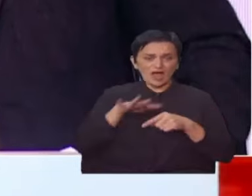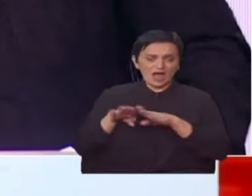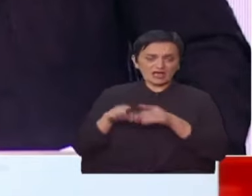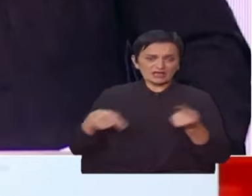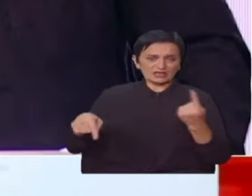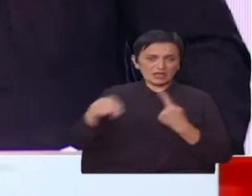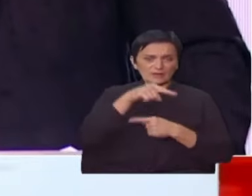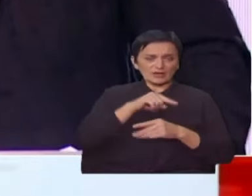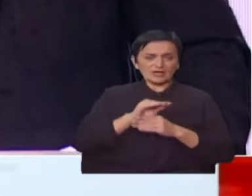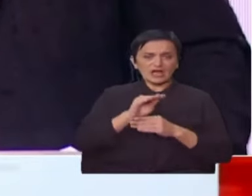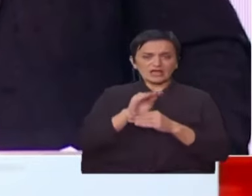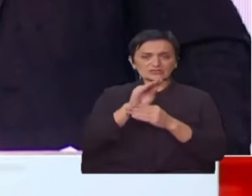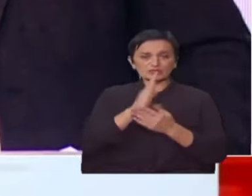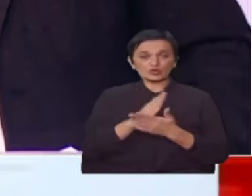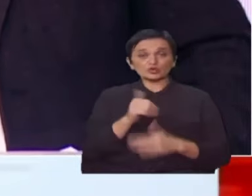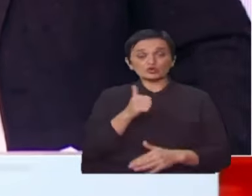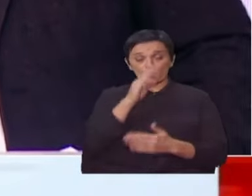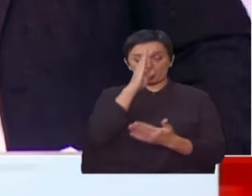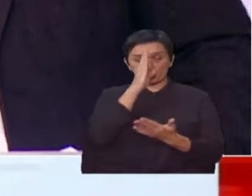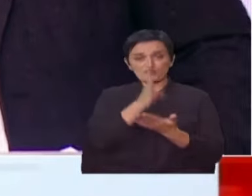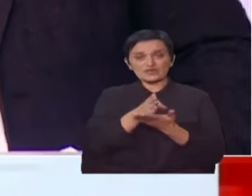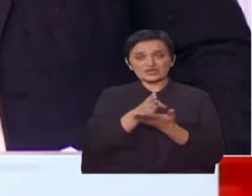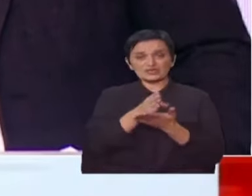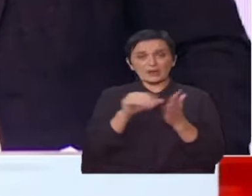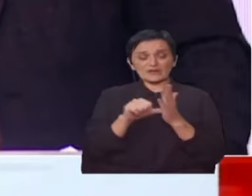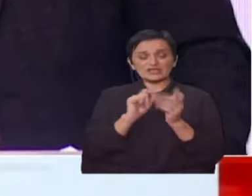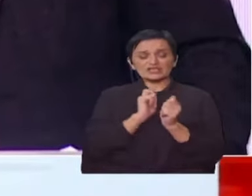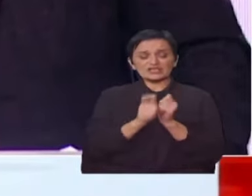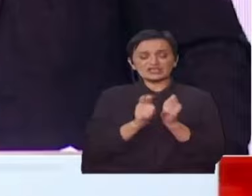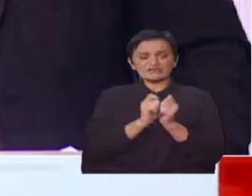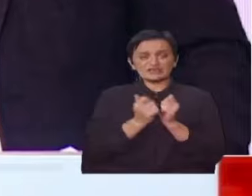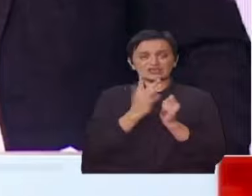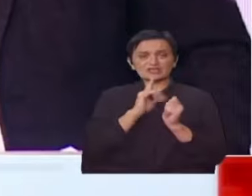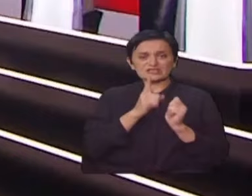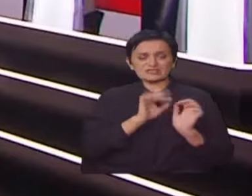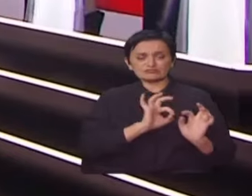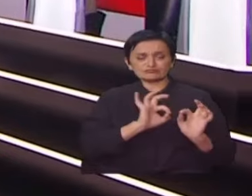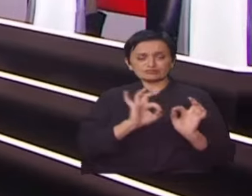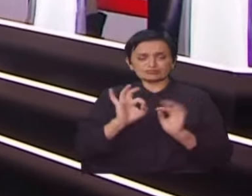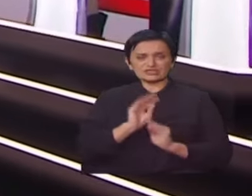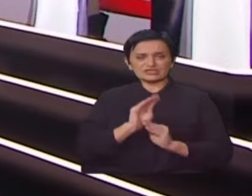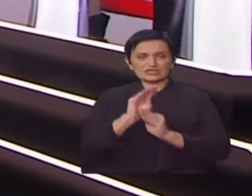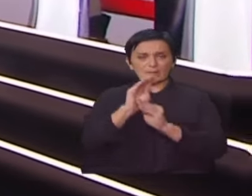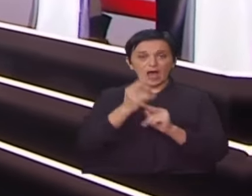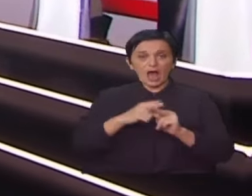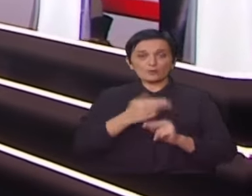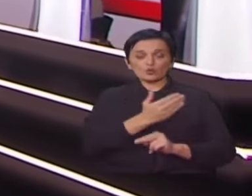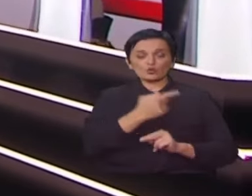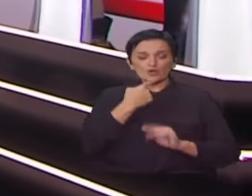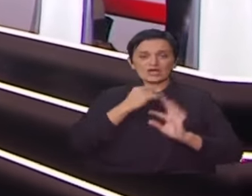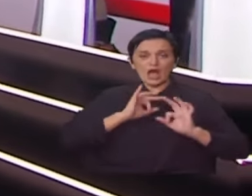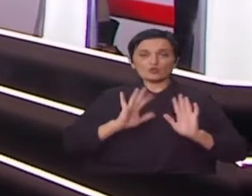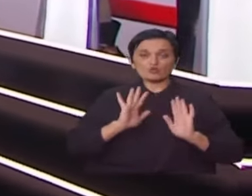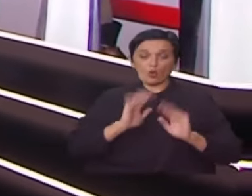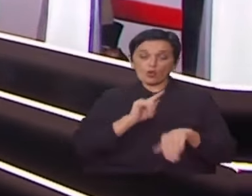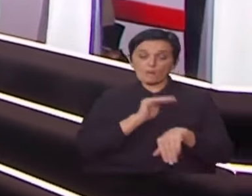გაზრდილი არის, ისევე როგორც პირდაპირი ინვესტიციების რაოდენობა წლიდან წლამდე იზრდება. ამიტომ ის განცხადება, რომ ეს თურმე